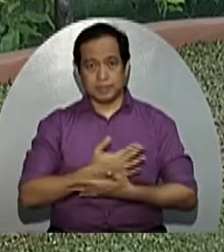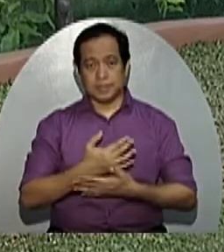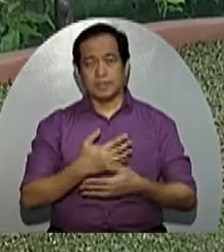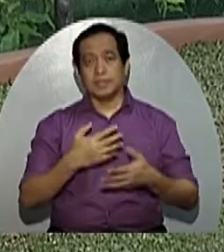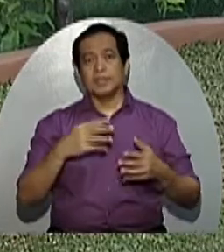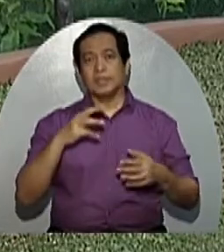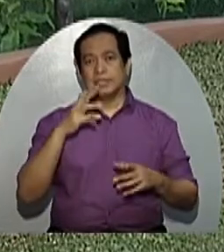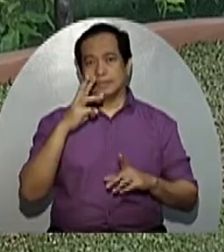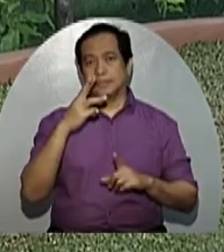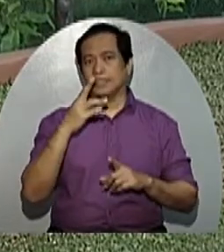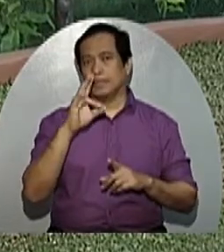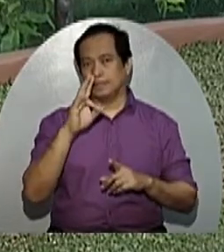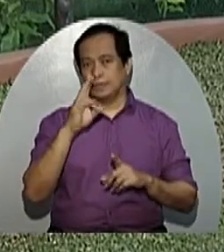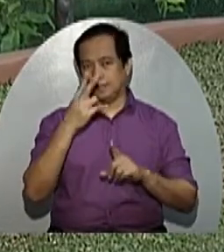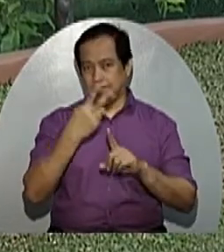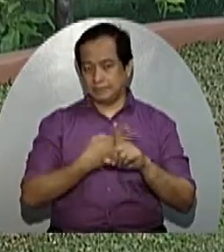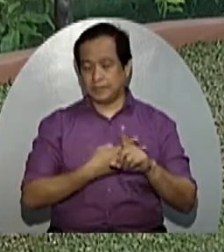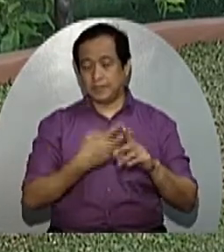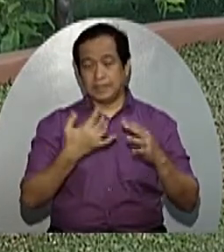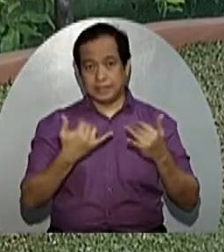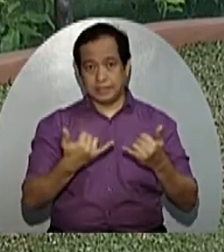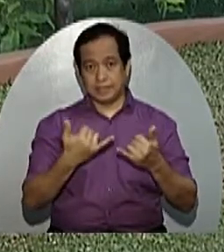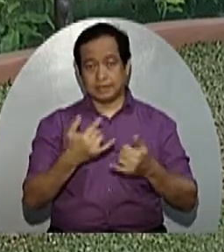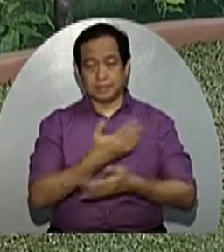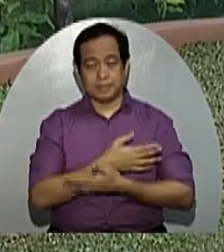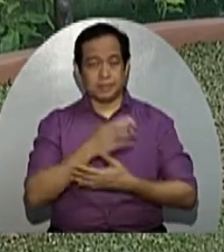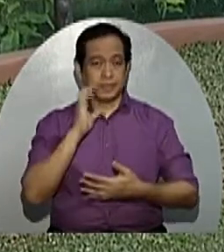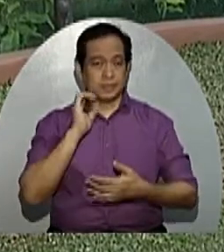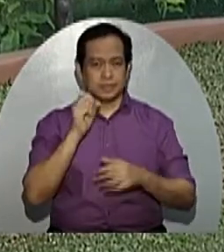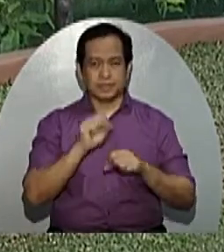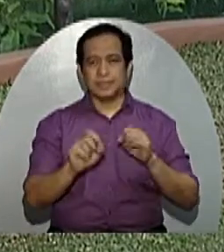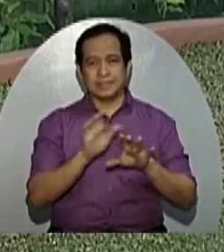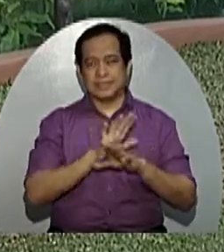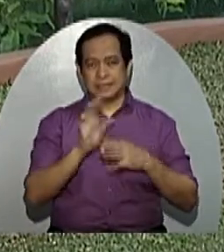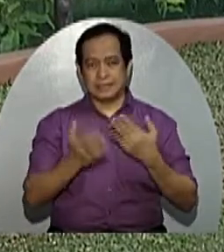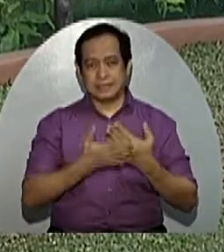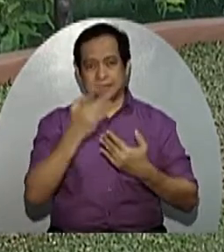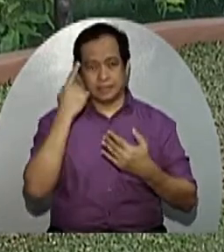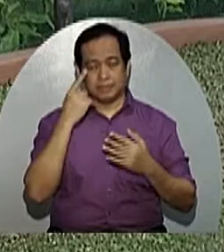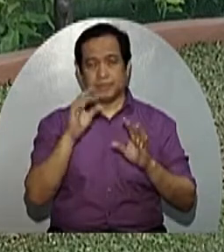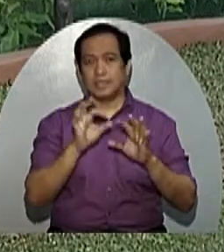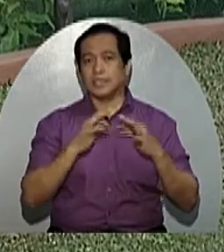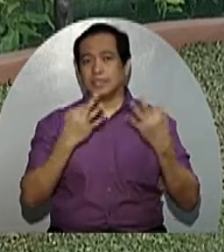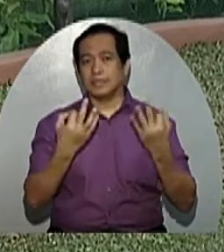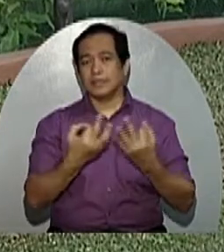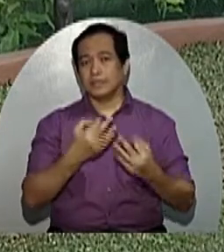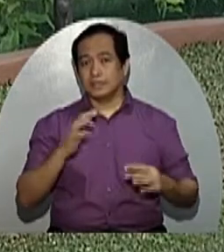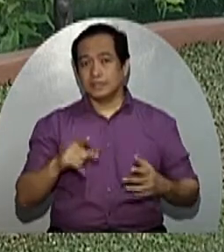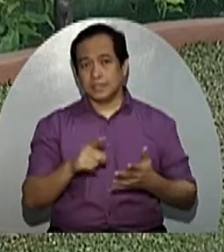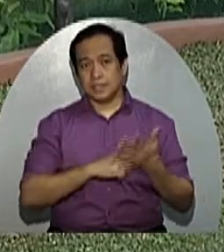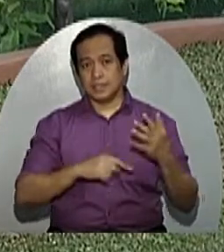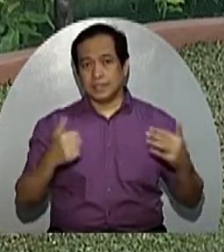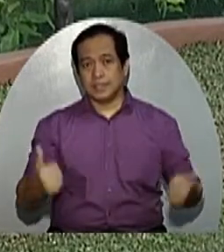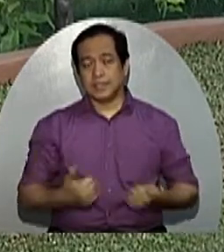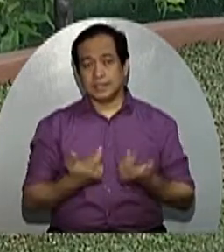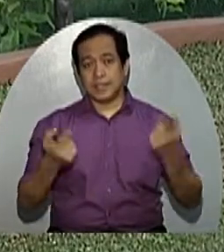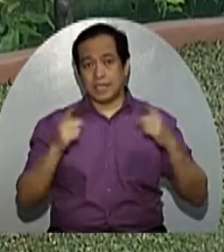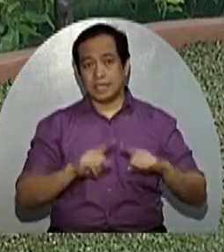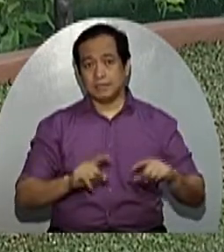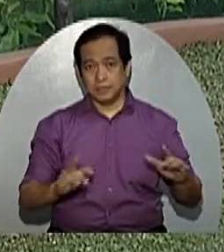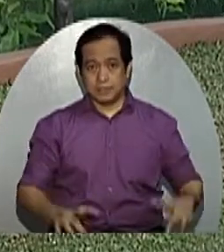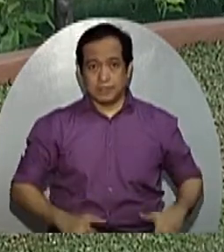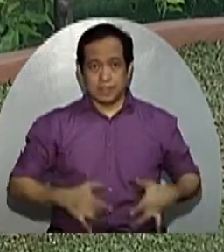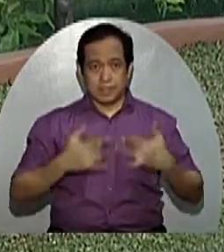Kasalukuyang 7 buwang gulang pa lamang si baby Crislyn, kaya hindi madali para sa magulang ng bata ang ganitong pagsubok na dumating sa